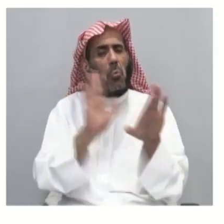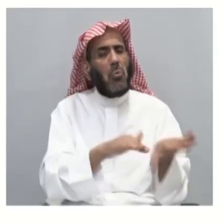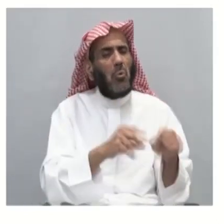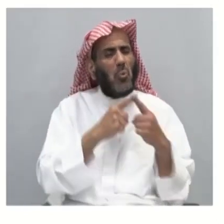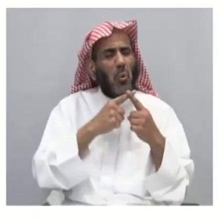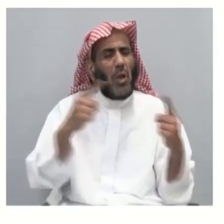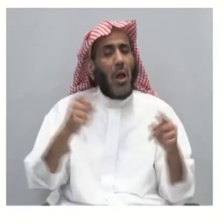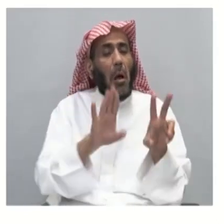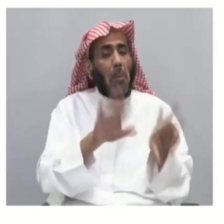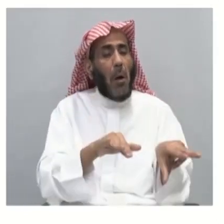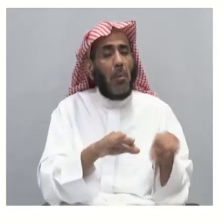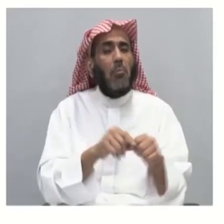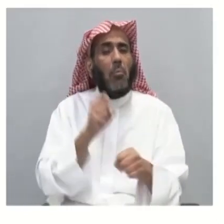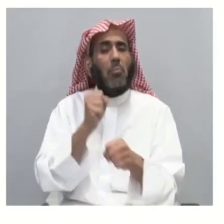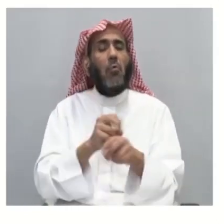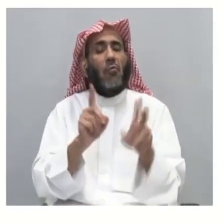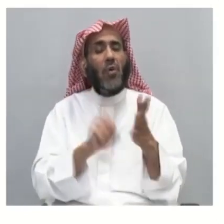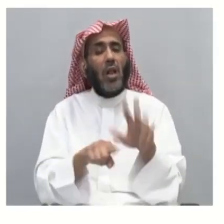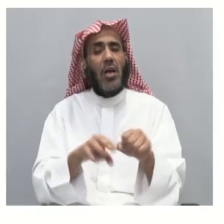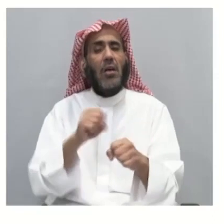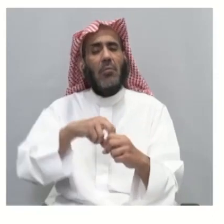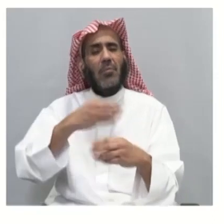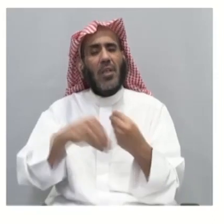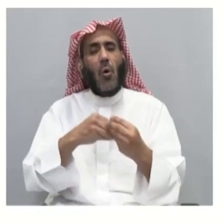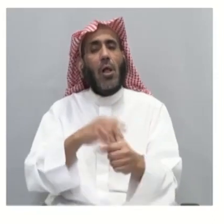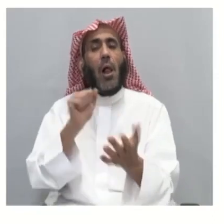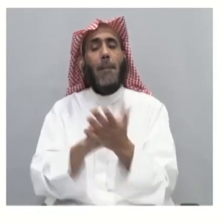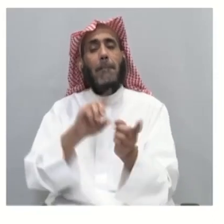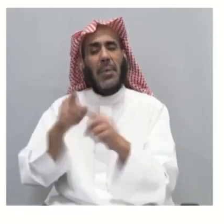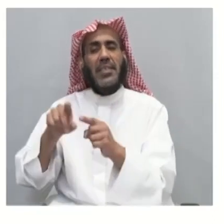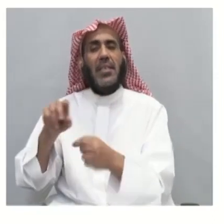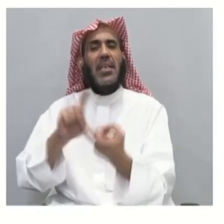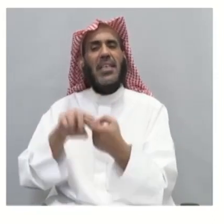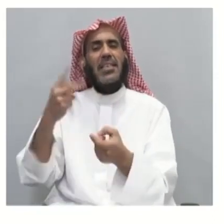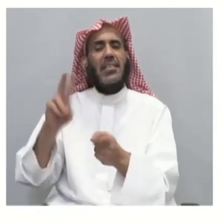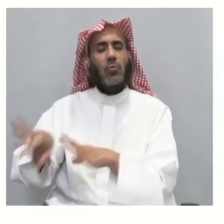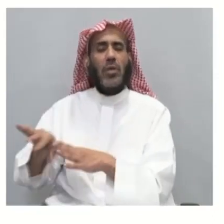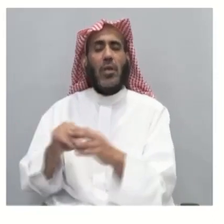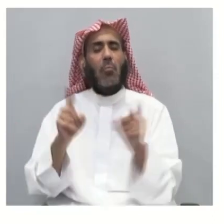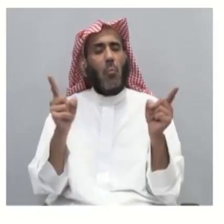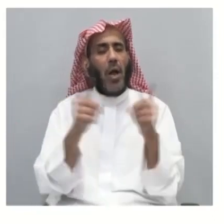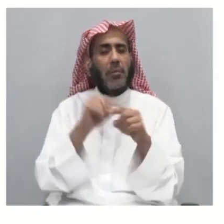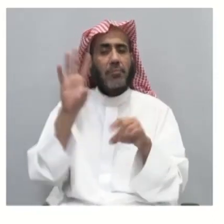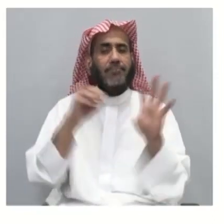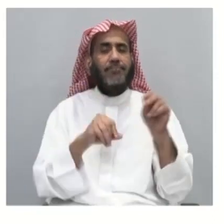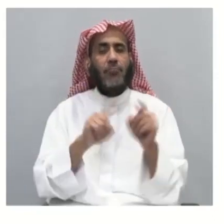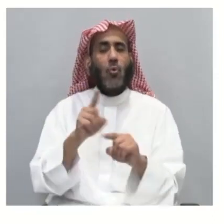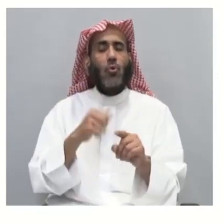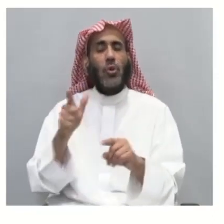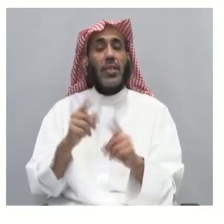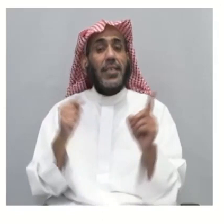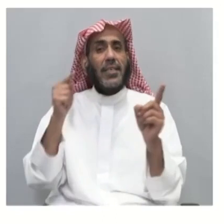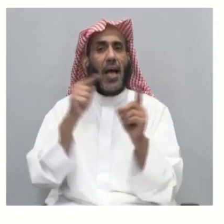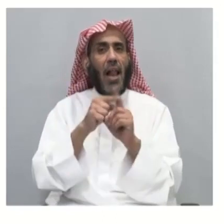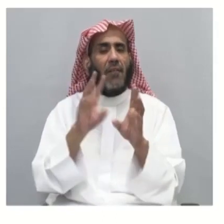طويلا امامه وبالفعل اصبح المنزل للزوجين تاخذ الملخص من هذه القصه انه يريد ايصال